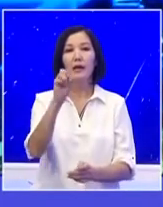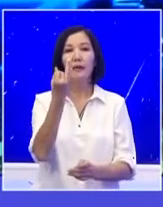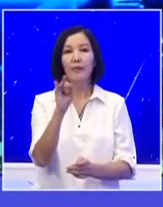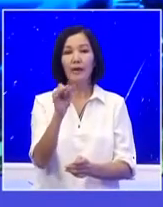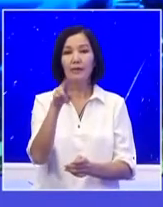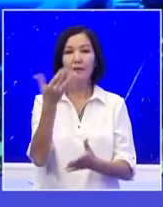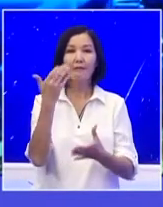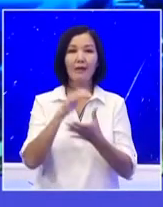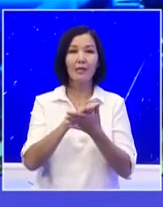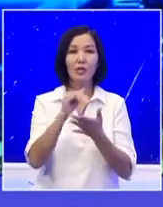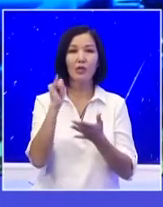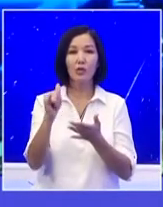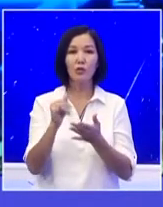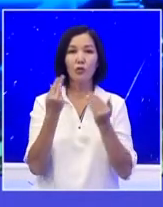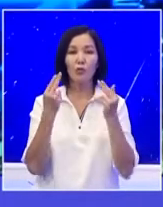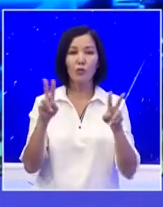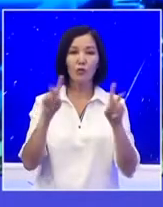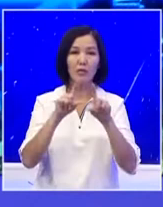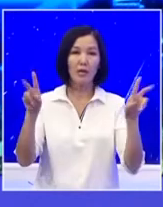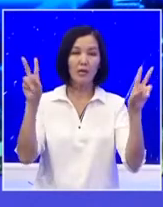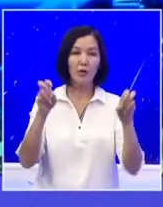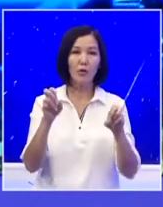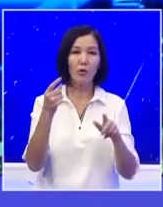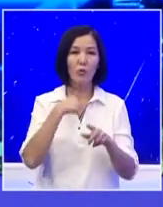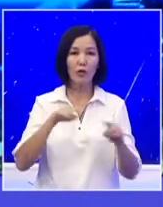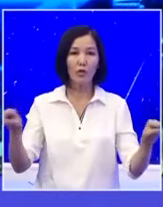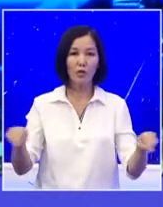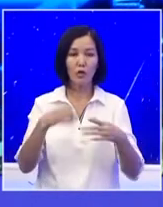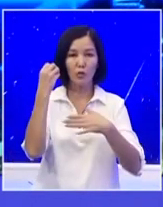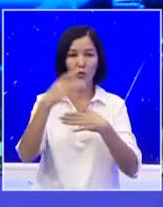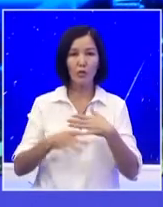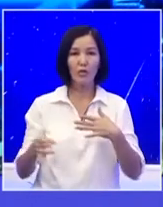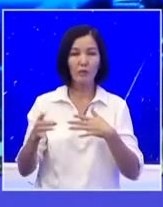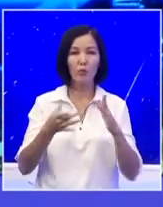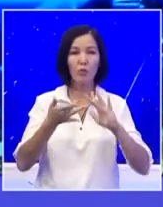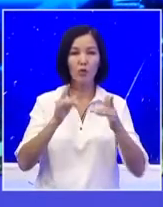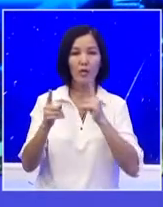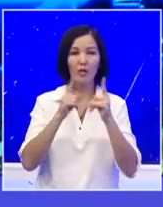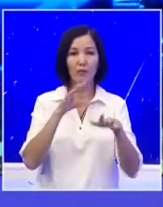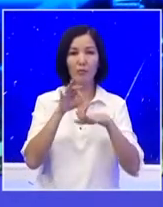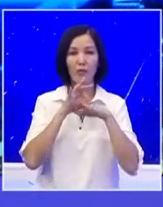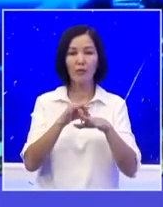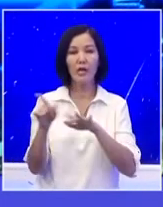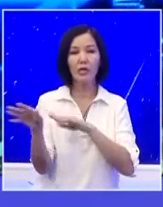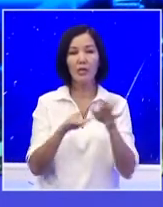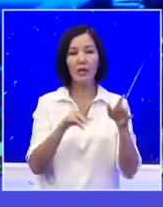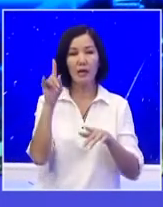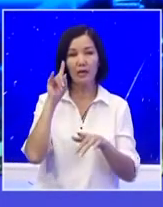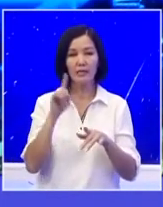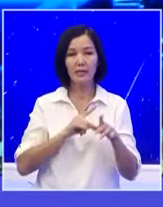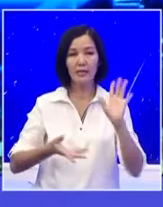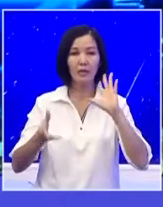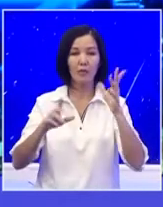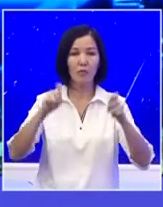Абайды танытқан жетісулықтар осы атаумен рухани жаңғыру орталығында республикалық онлайн конференция ұйымдастырылды. Шараға